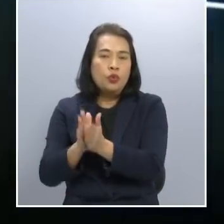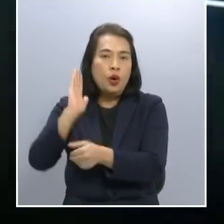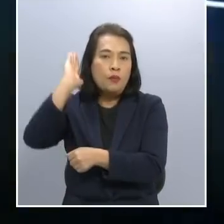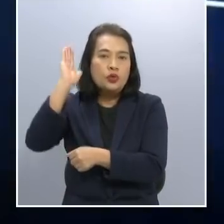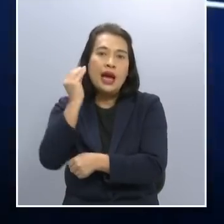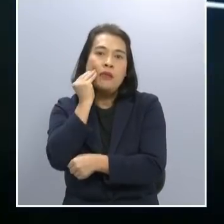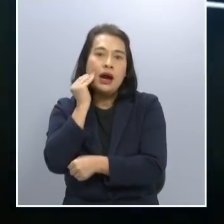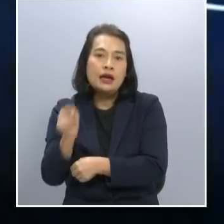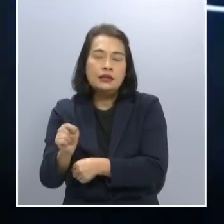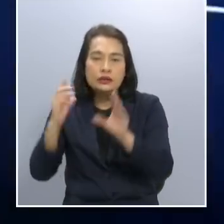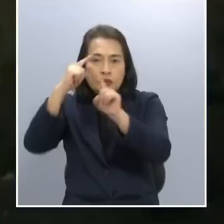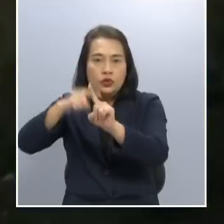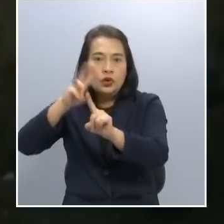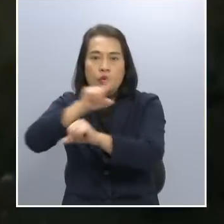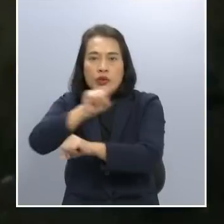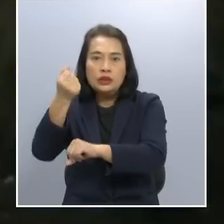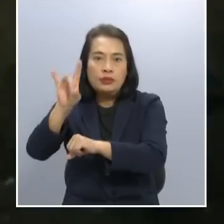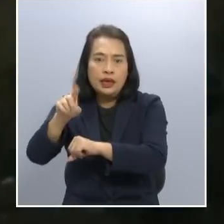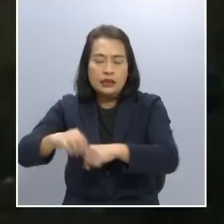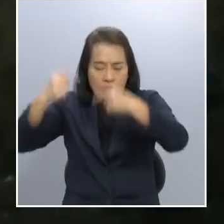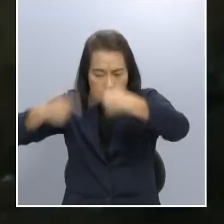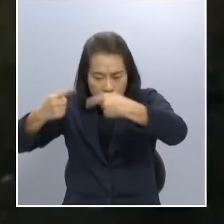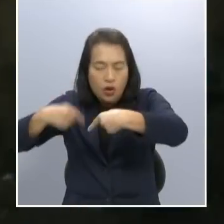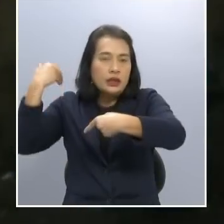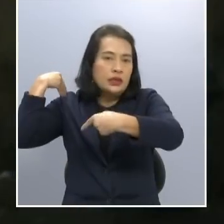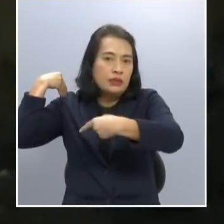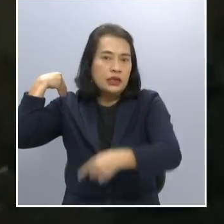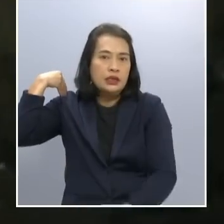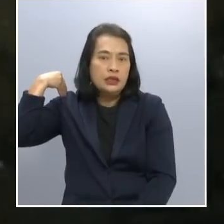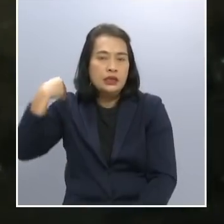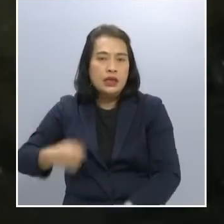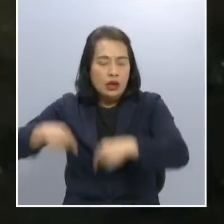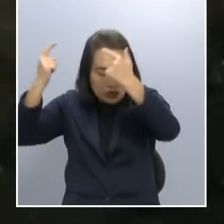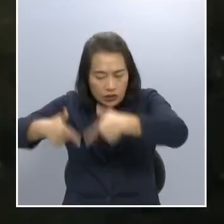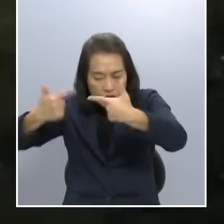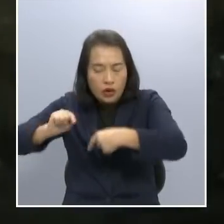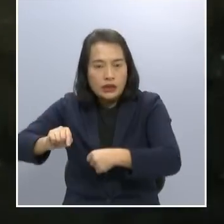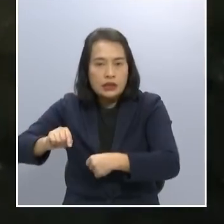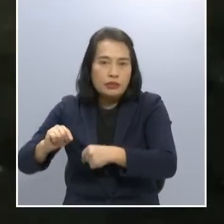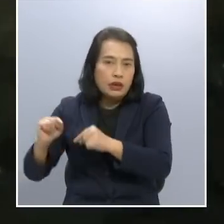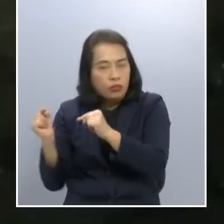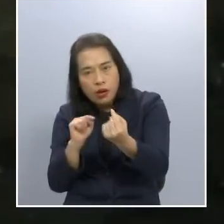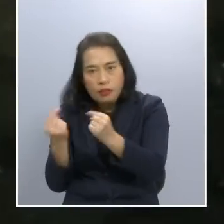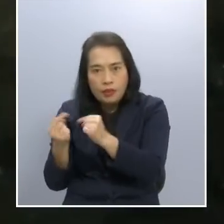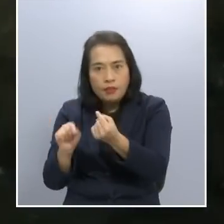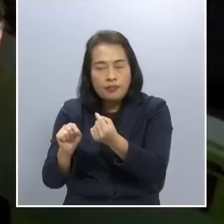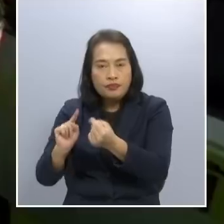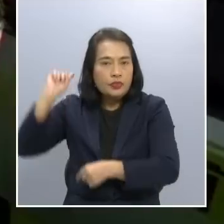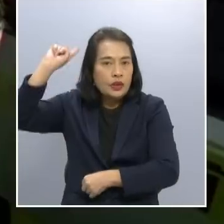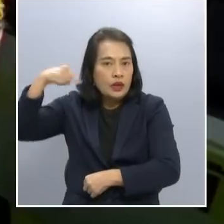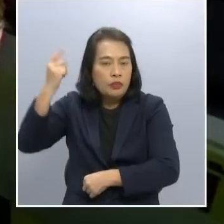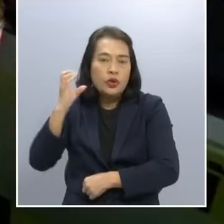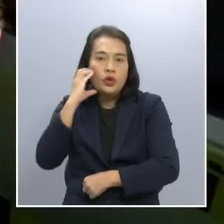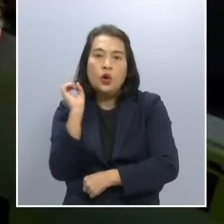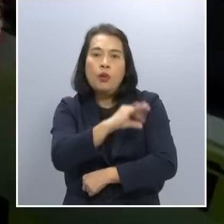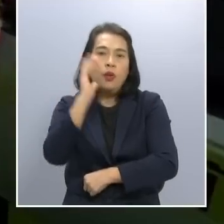นายนทั้งคู่เนี่ยกลับมีเหตุทะเลาะกันอีกแล้วมีปากเสียงกันอีกครั้งนึงผู้ตายเนี่ยก็เลยโทรศัพท์ไปหาพ่อกับ